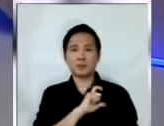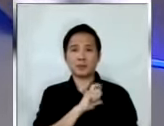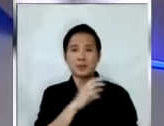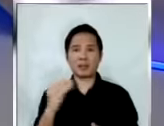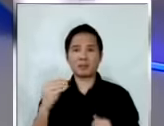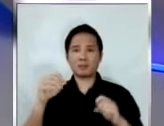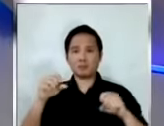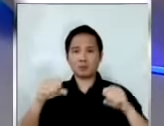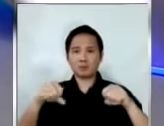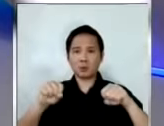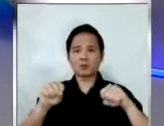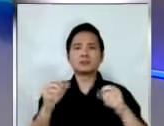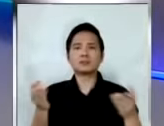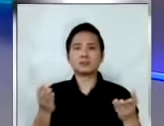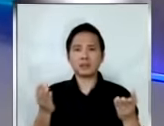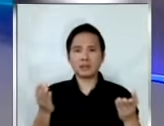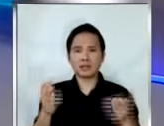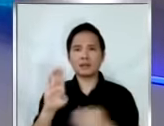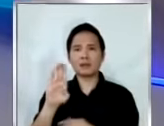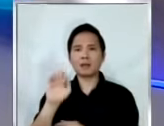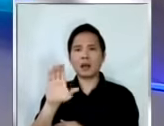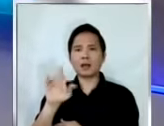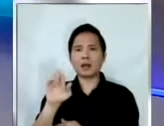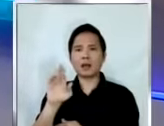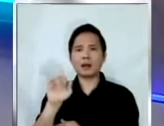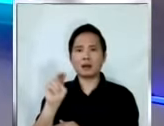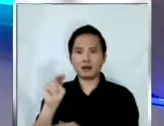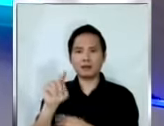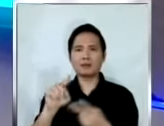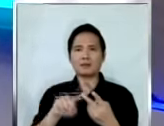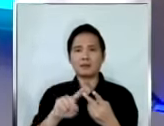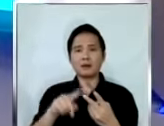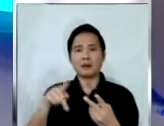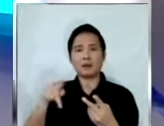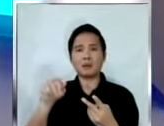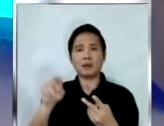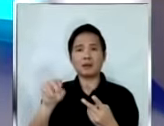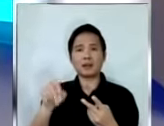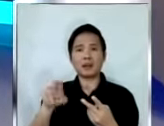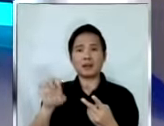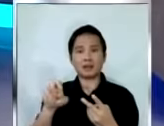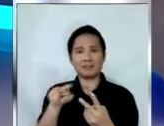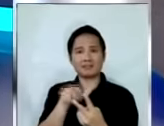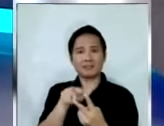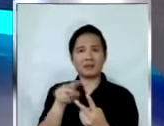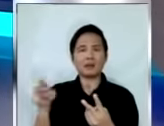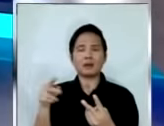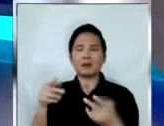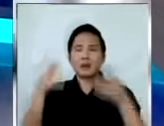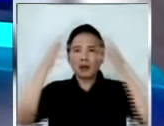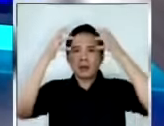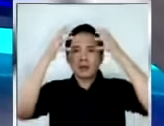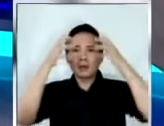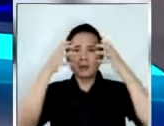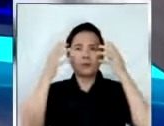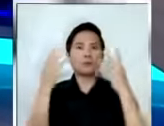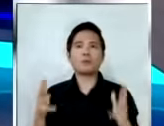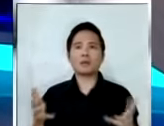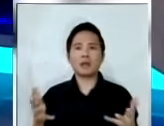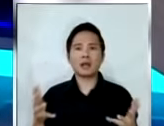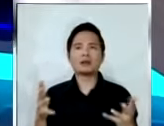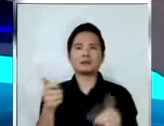Baclaran, sa Parañaque. Walang helmet na, wala pang face mask. Patay ang isa sa mga pulis, pati na ang isang